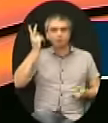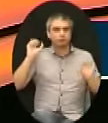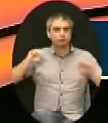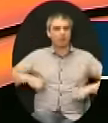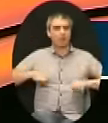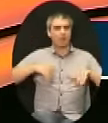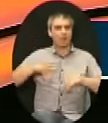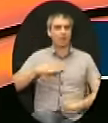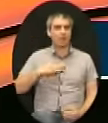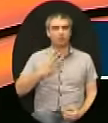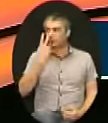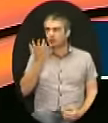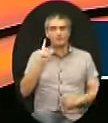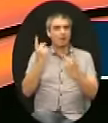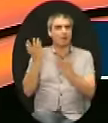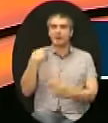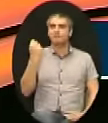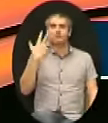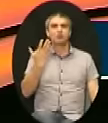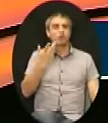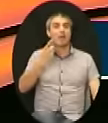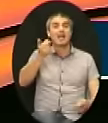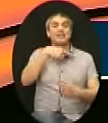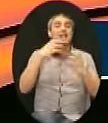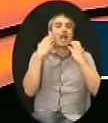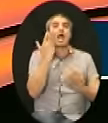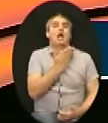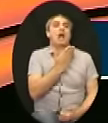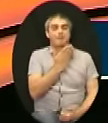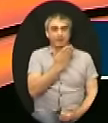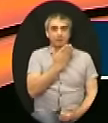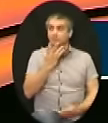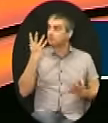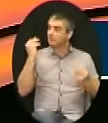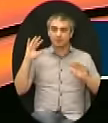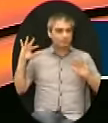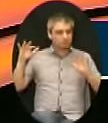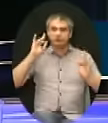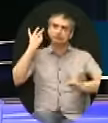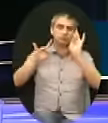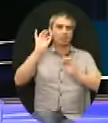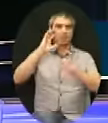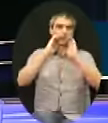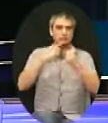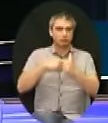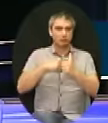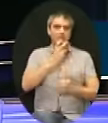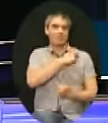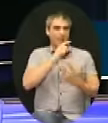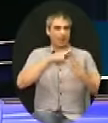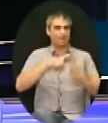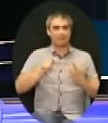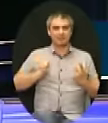השתלטה על הרחוב שלנו. תסתכל מה קרה בשבוע שעבר בכיכר רבין, שהמון השתלח בתקשורת,